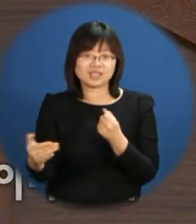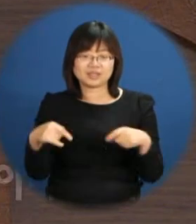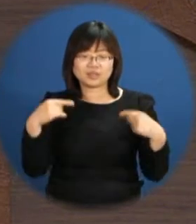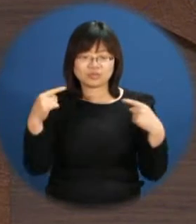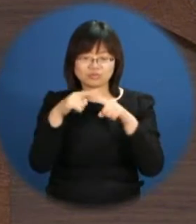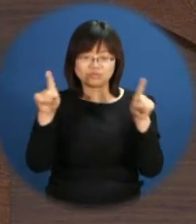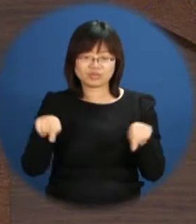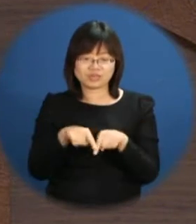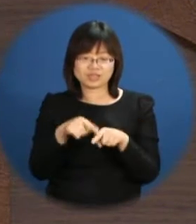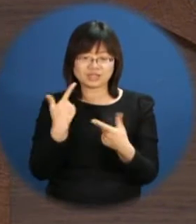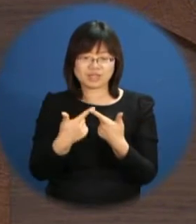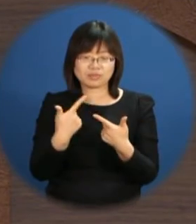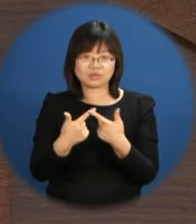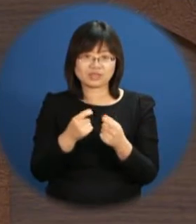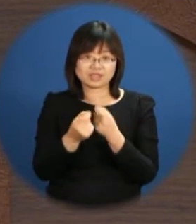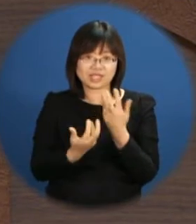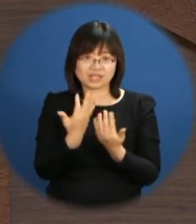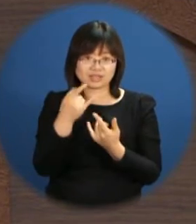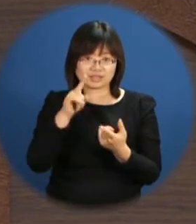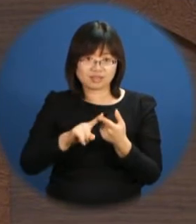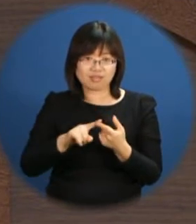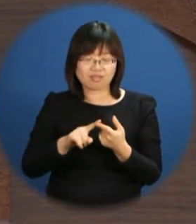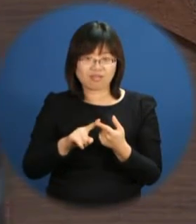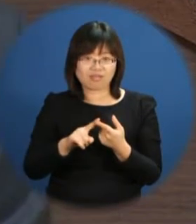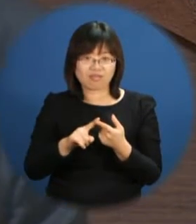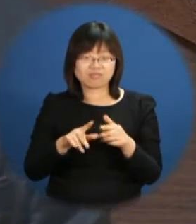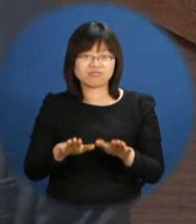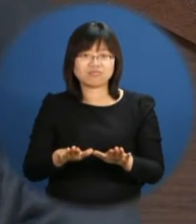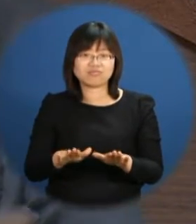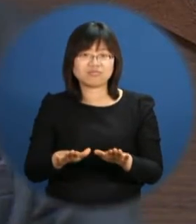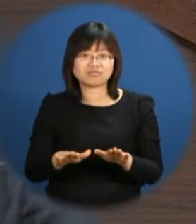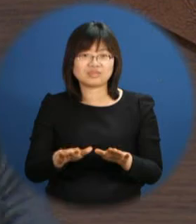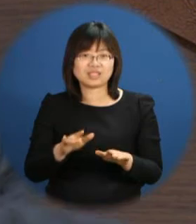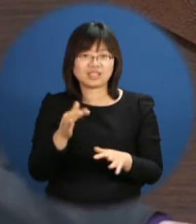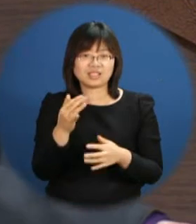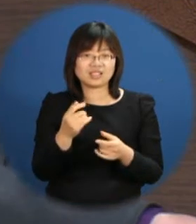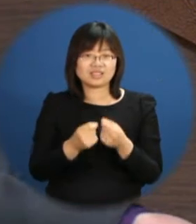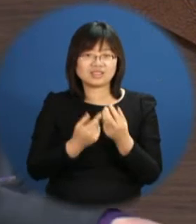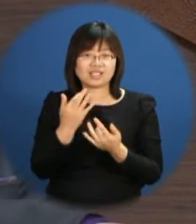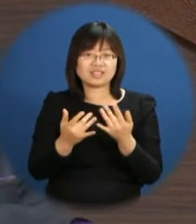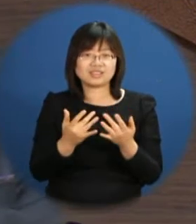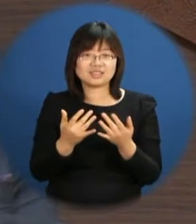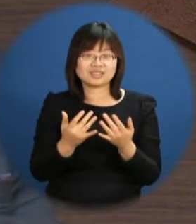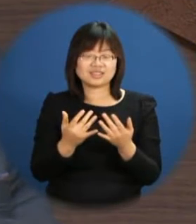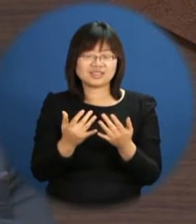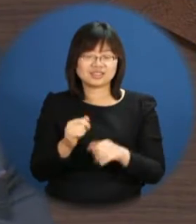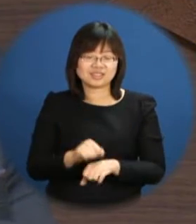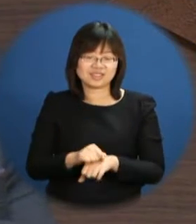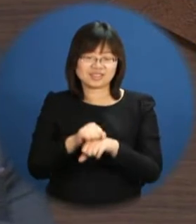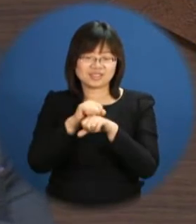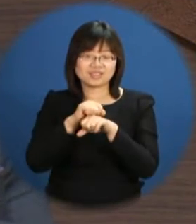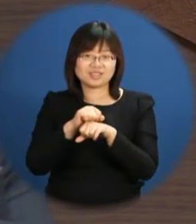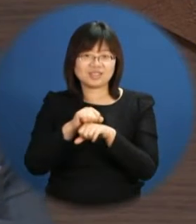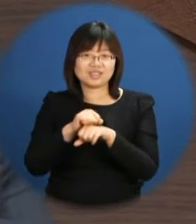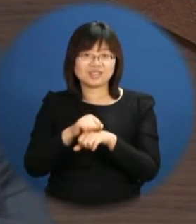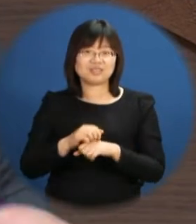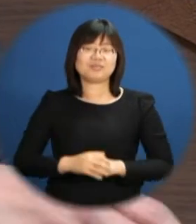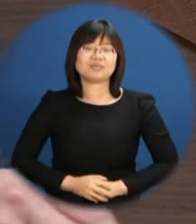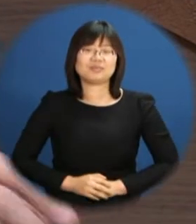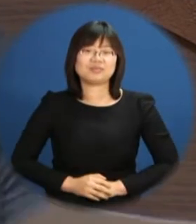같은게 타는 것은 아이 타고 나면 남는 걸 잿더미에 2